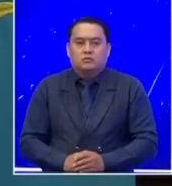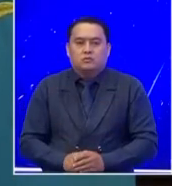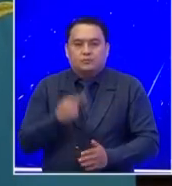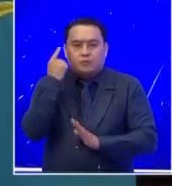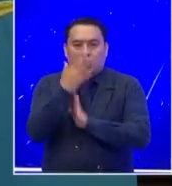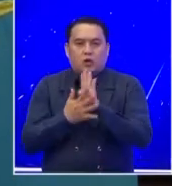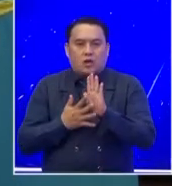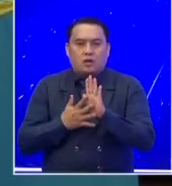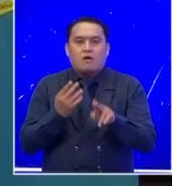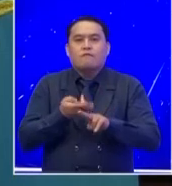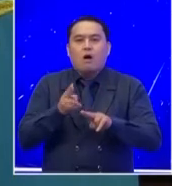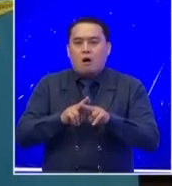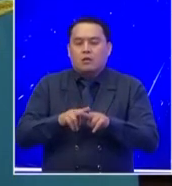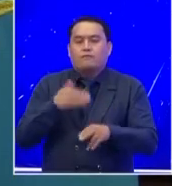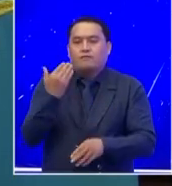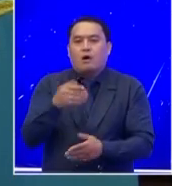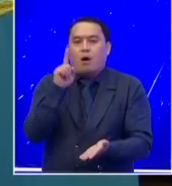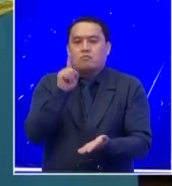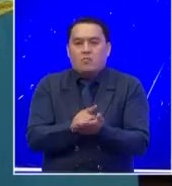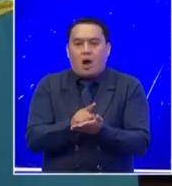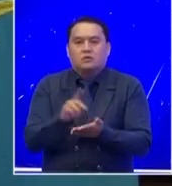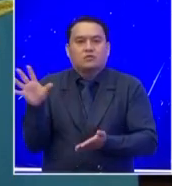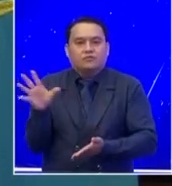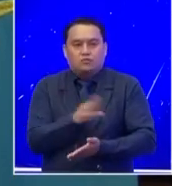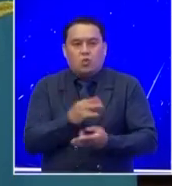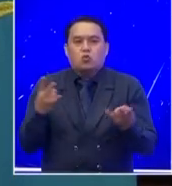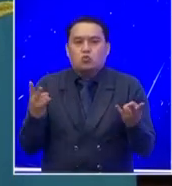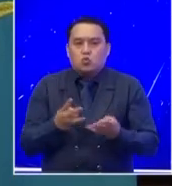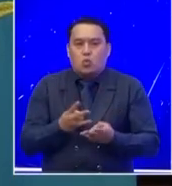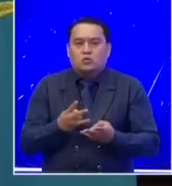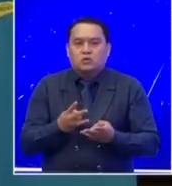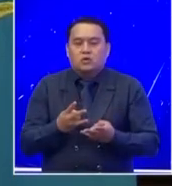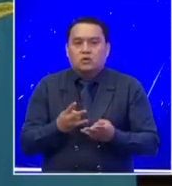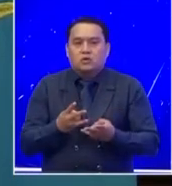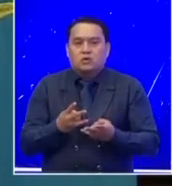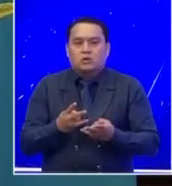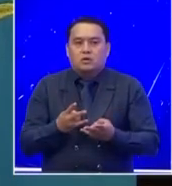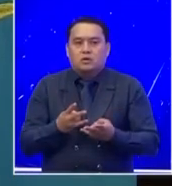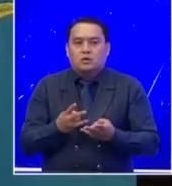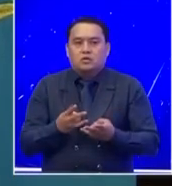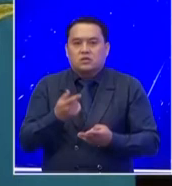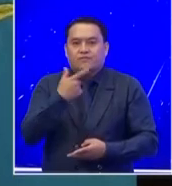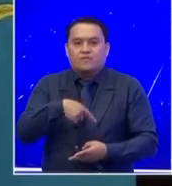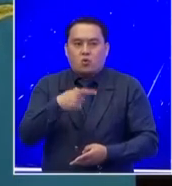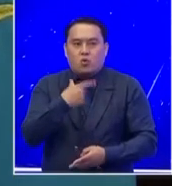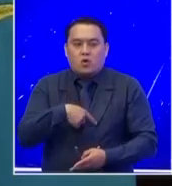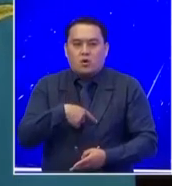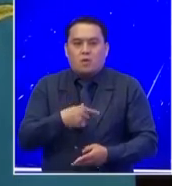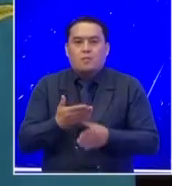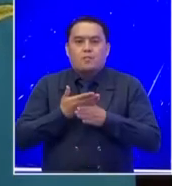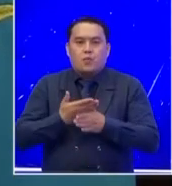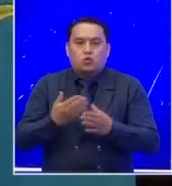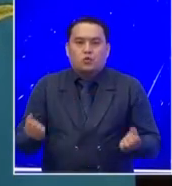Сундерба? Вот в этом плане мы должны вот это все и этому Бави и другим всем объяснить. С своей стороны оказать